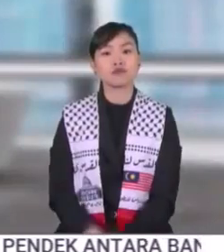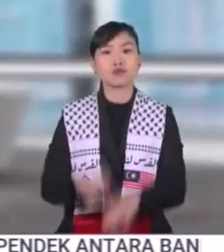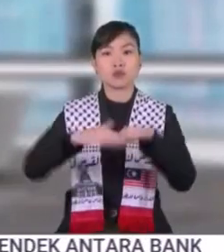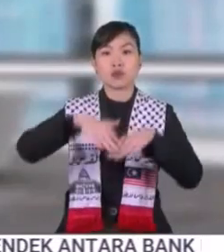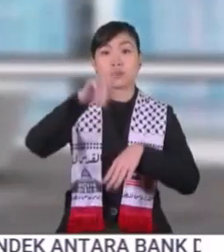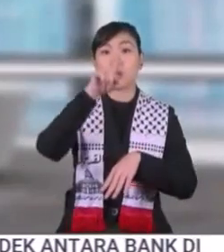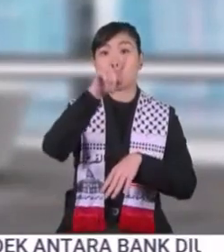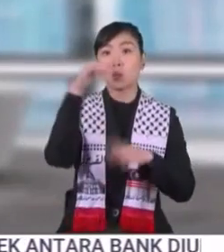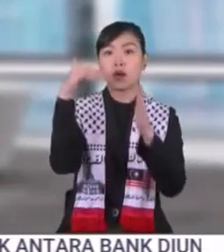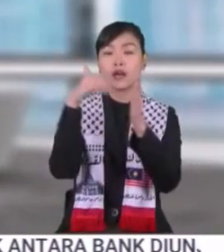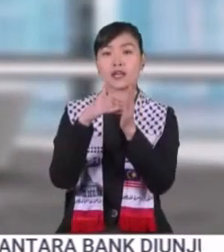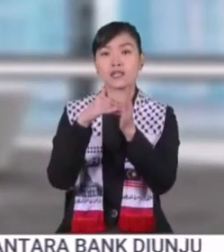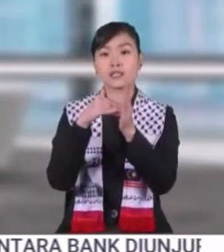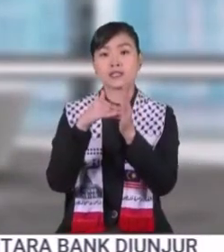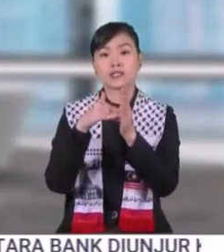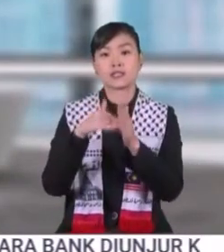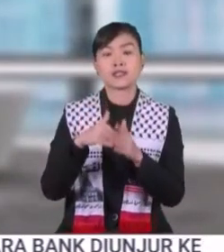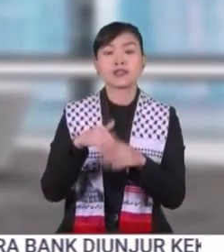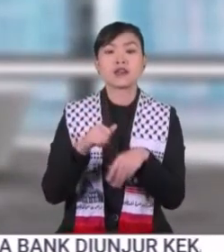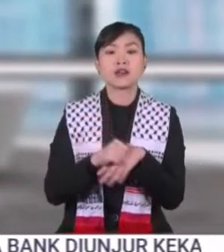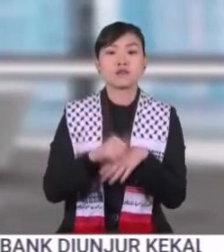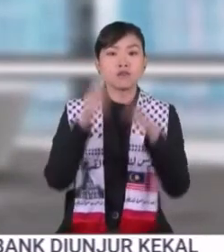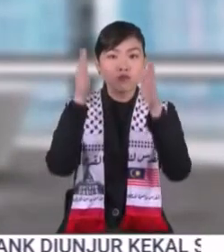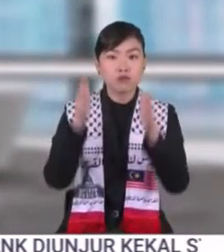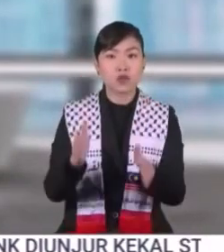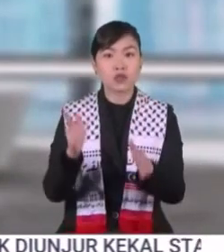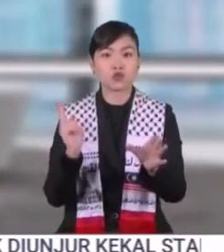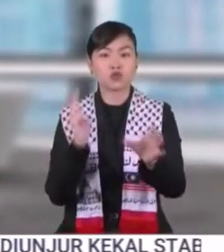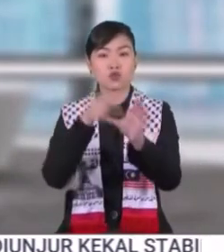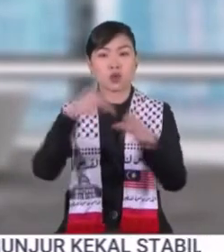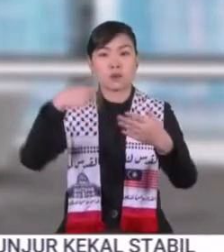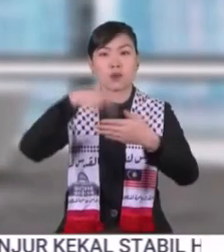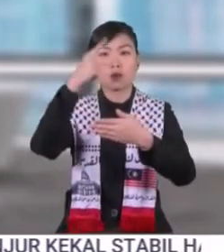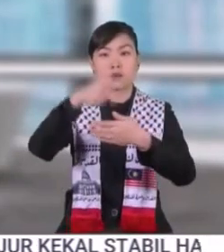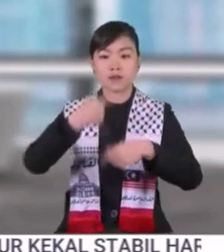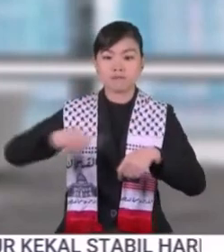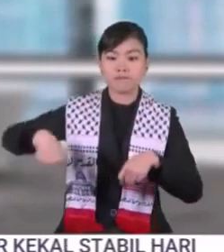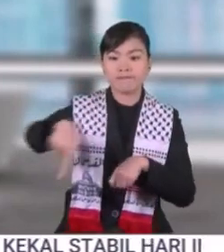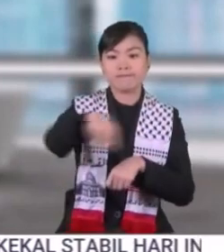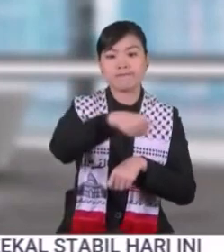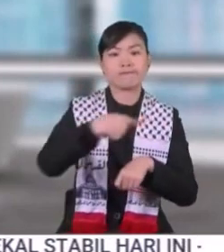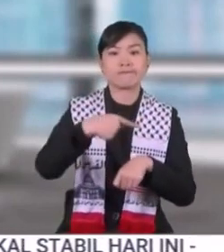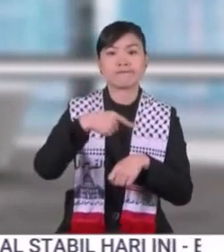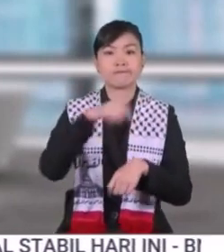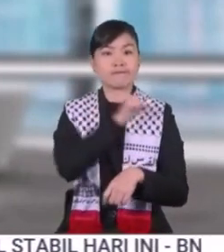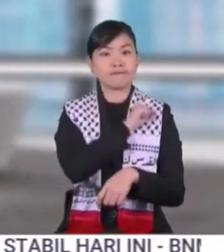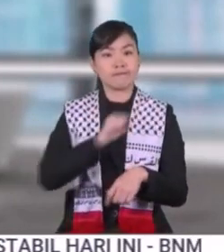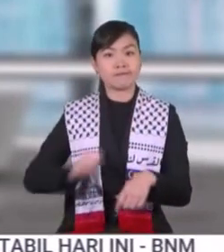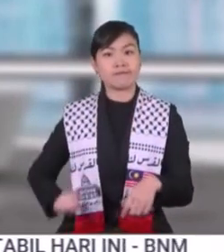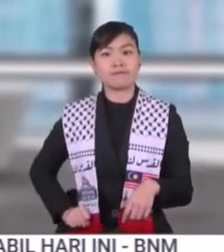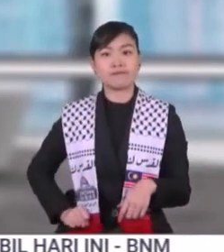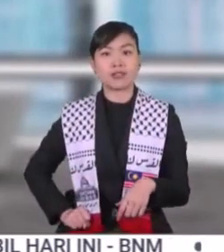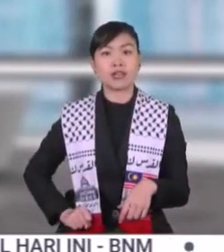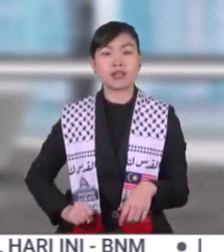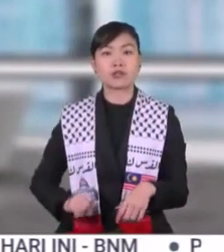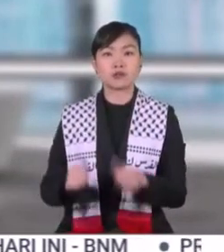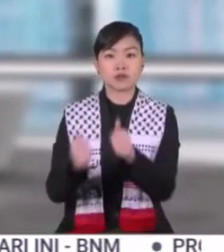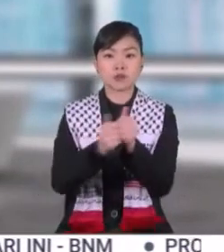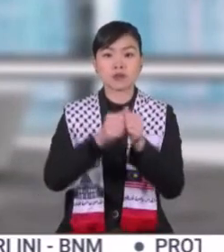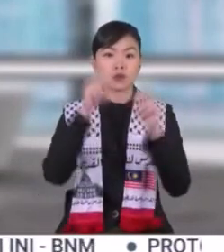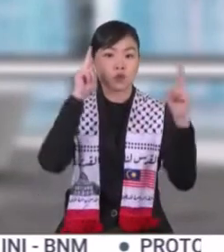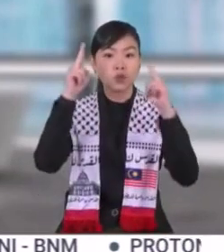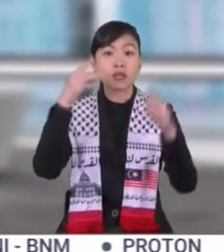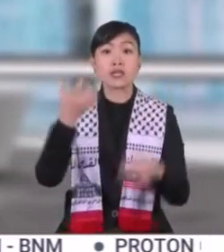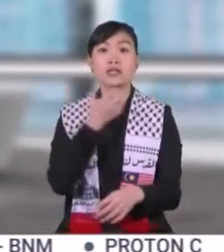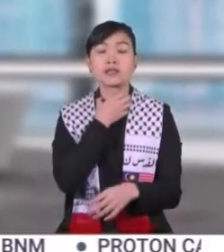lebih 1000 muslimin dan muslimat hadir menyertai program bulatan Sultan azlan Shah berselawat bersama Ustaz Don danial di Ipoh malam